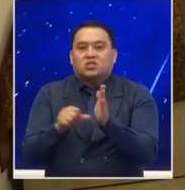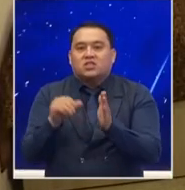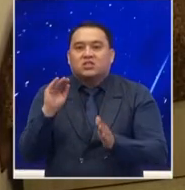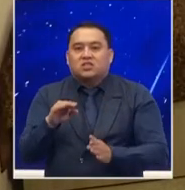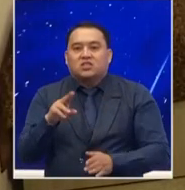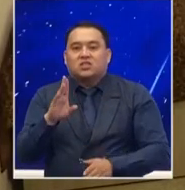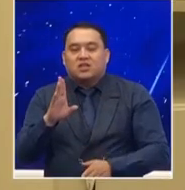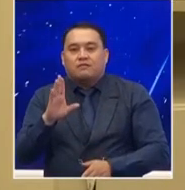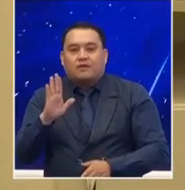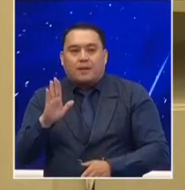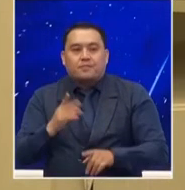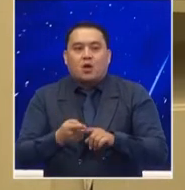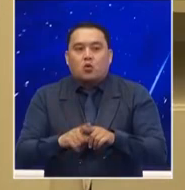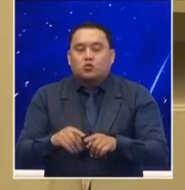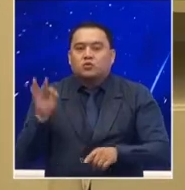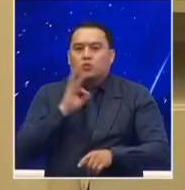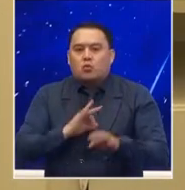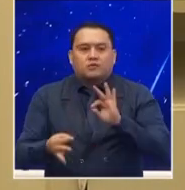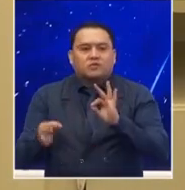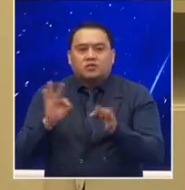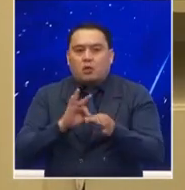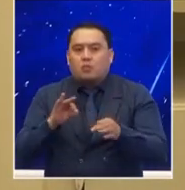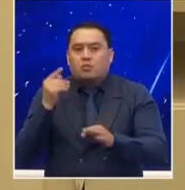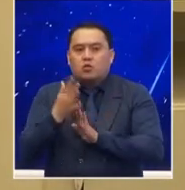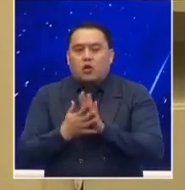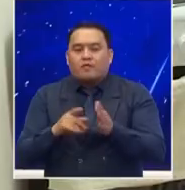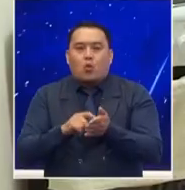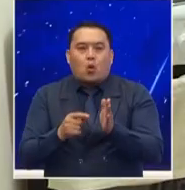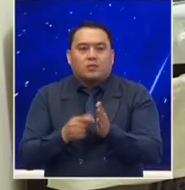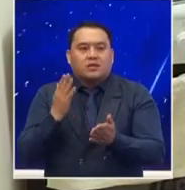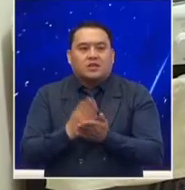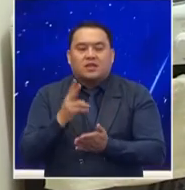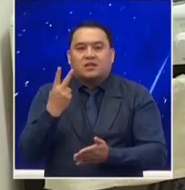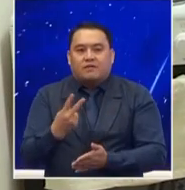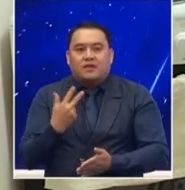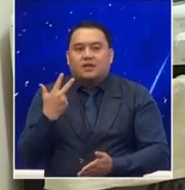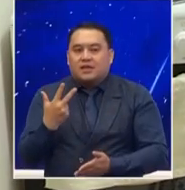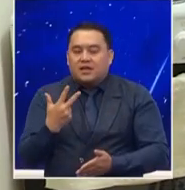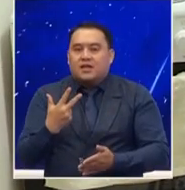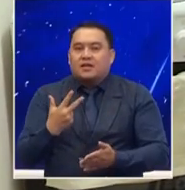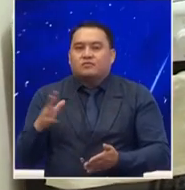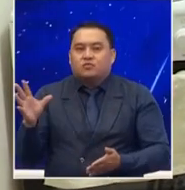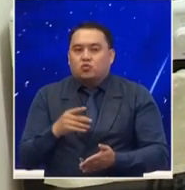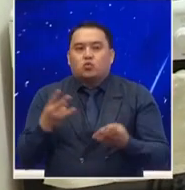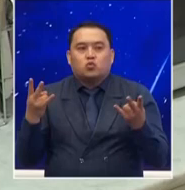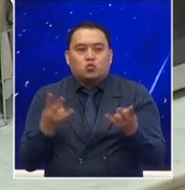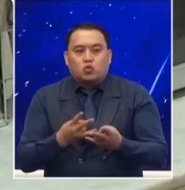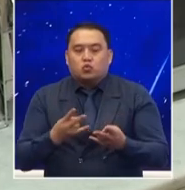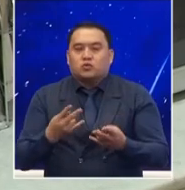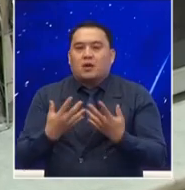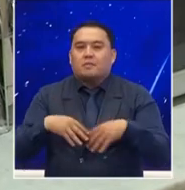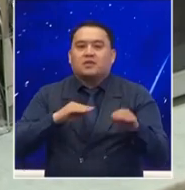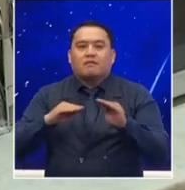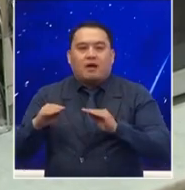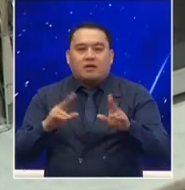тысяч квадратных метров учтено все до мельчайших деталей. В комнатах, рассчитанных на 2 и 3 персоны, имеется самая необходимая бытовая